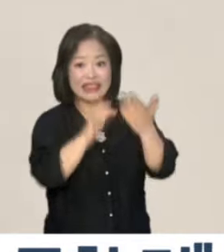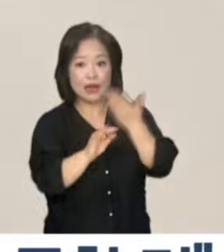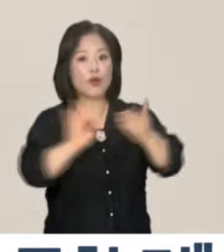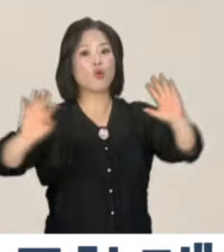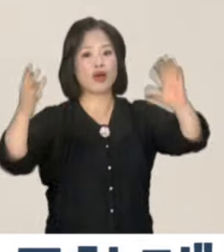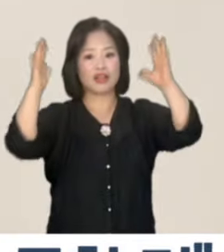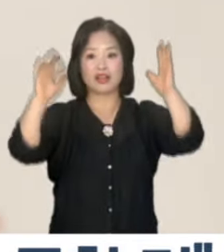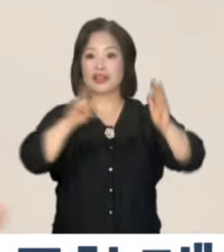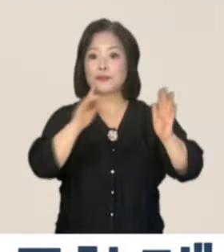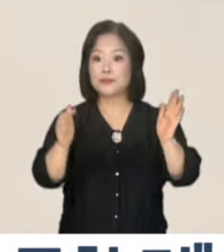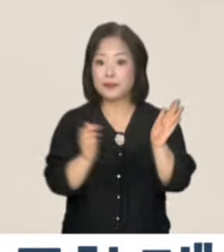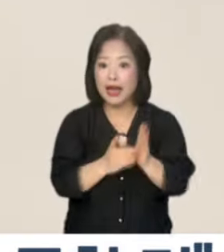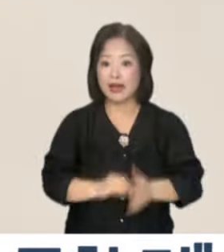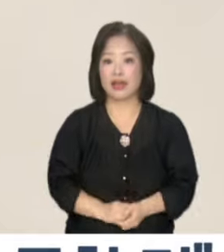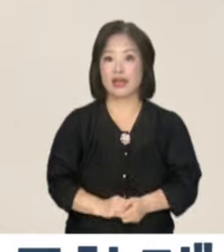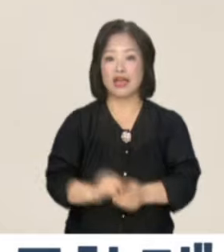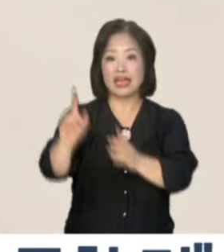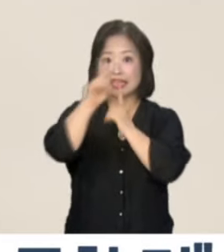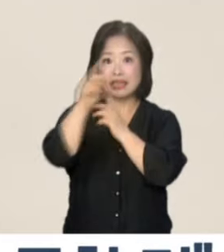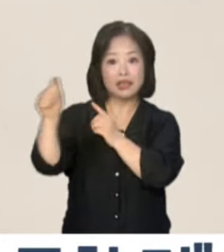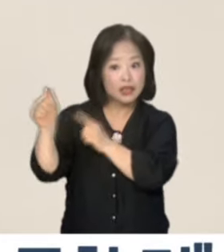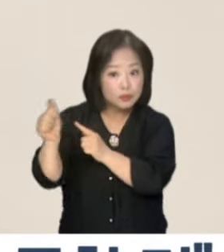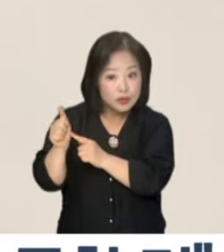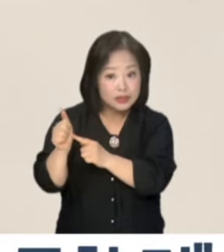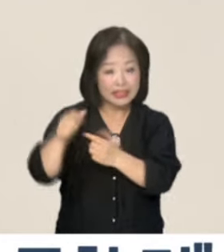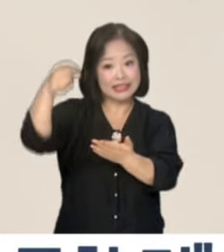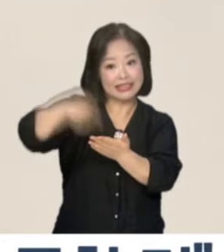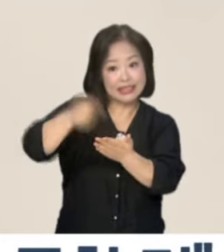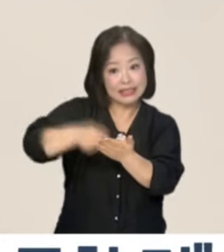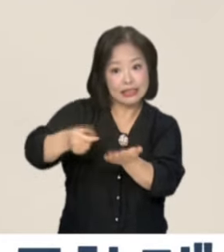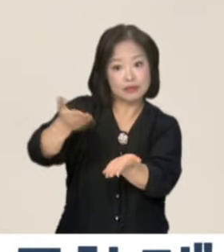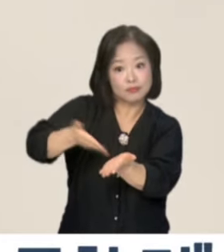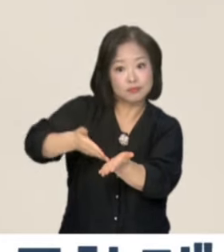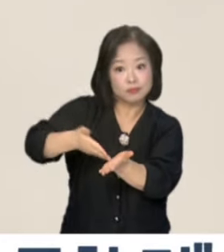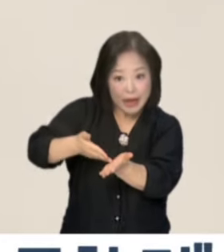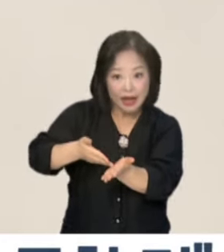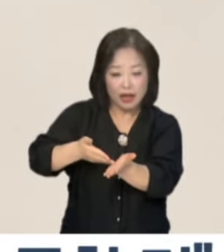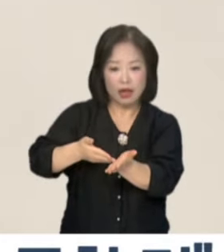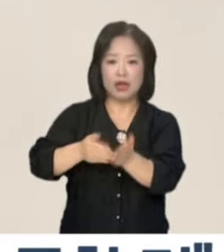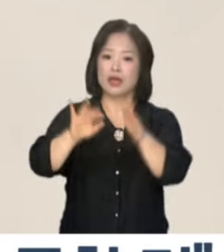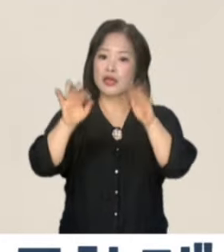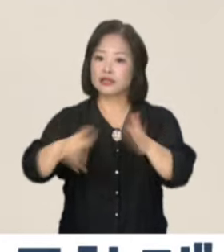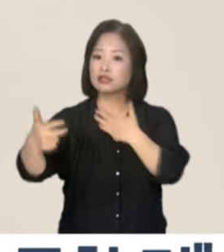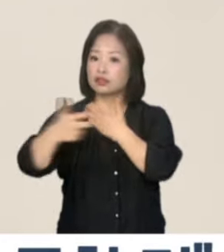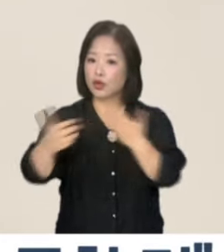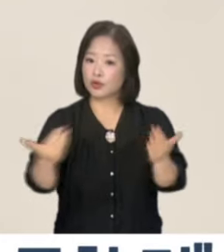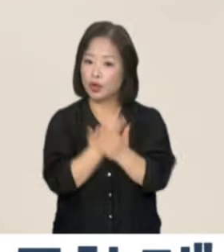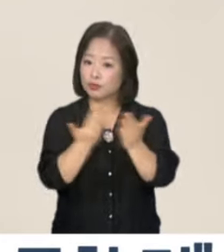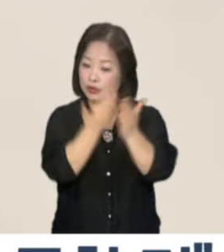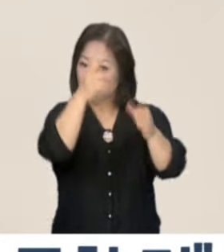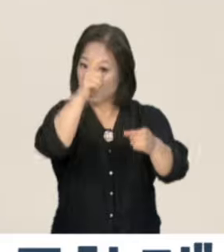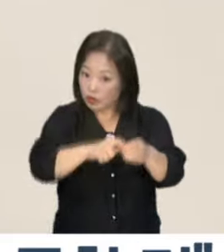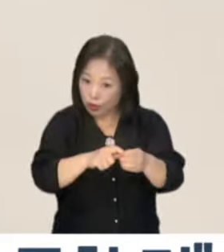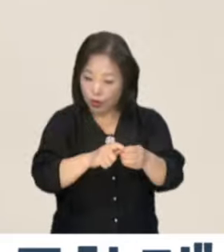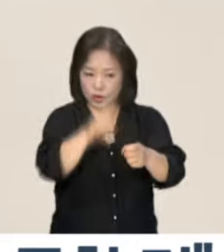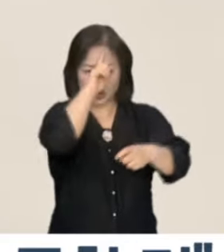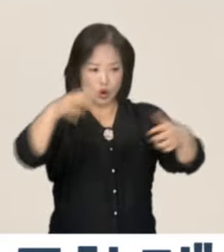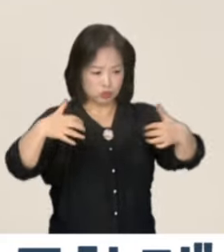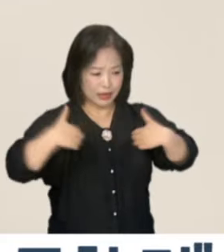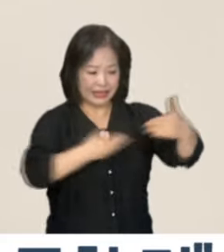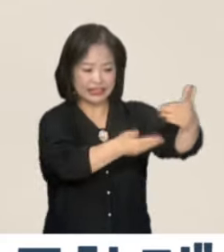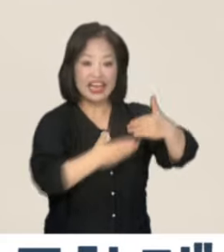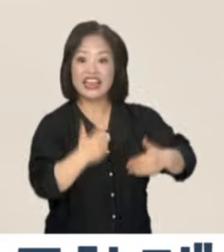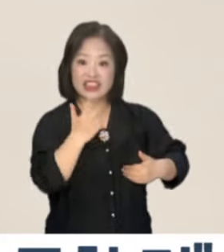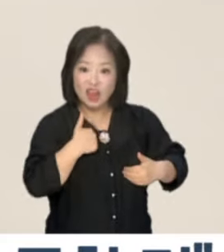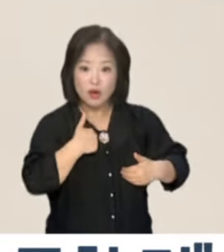환영이라고 말했습니다이 부총리는 오늘 출입 기자단 간담회에서 의대 선진화를 위한 총장 협의회가이 정부에 제한하기로